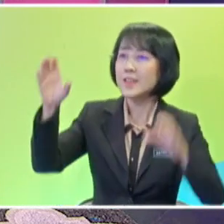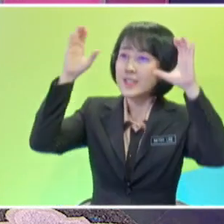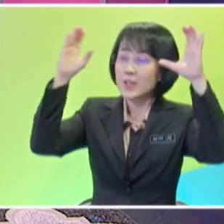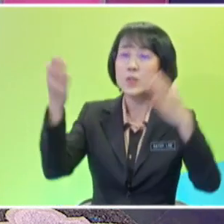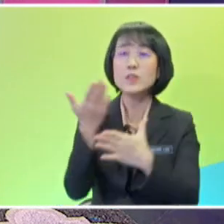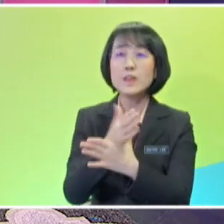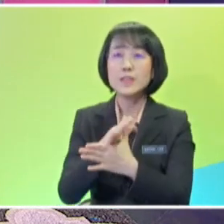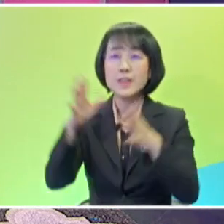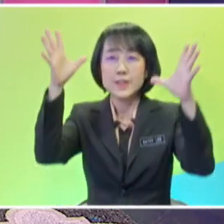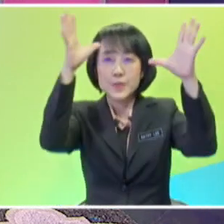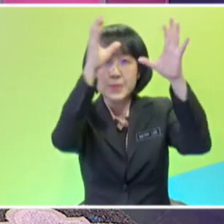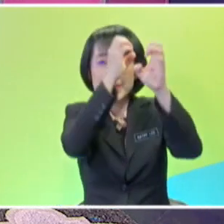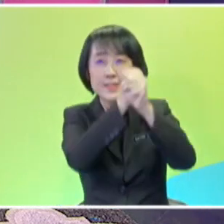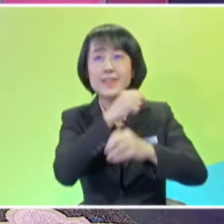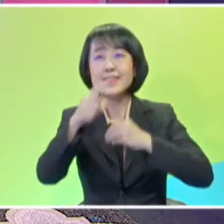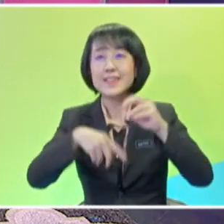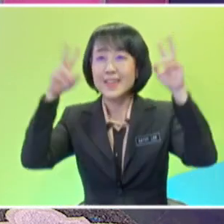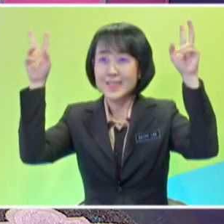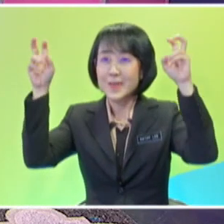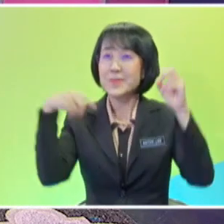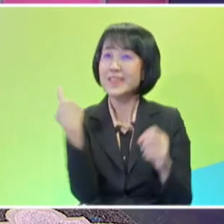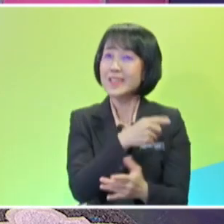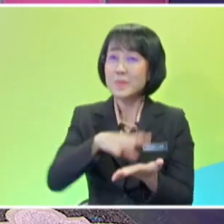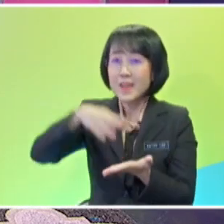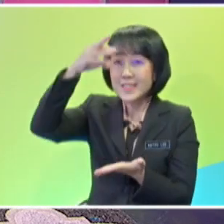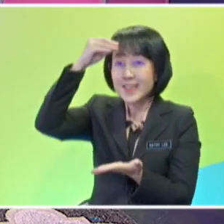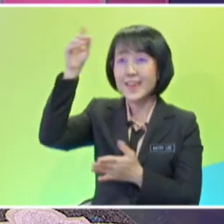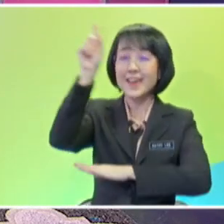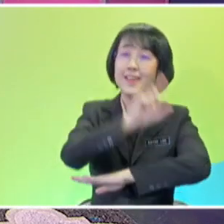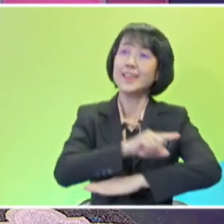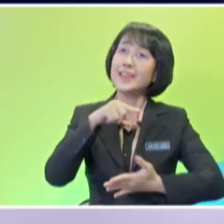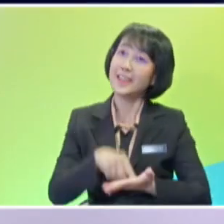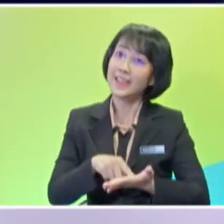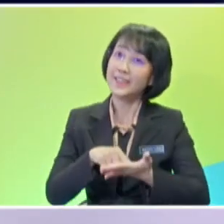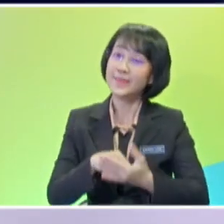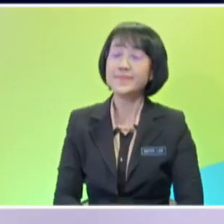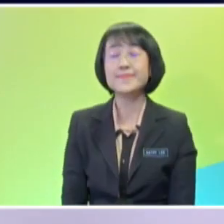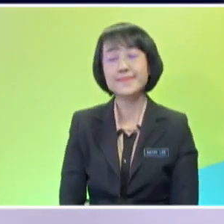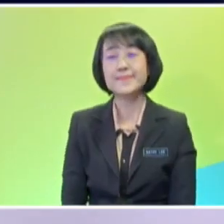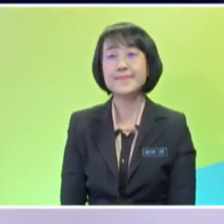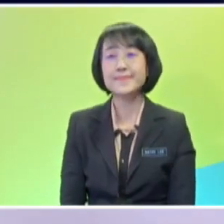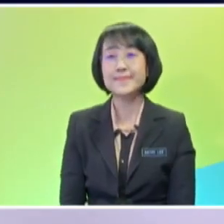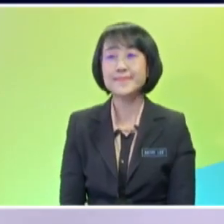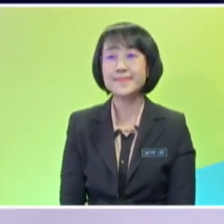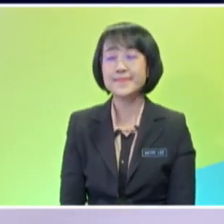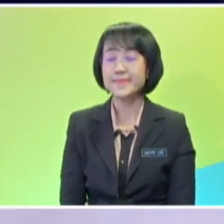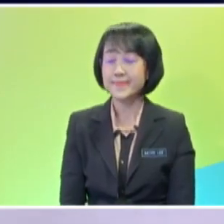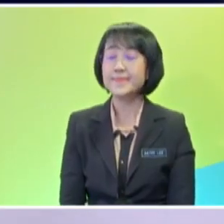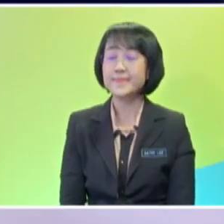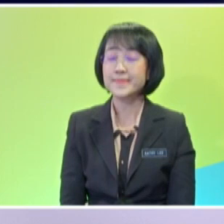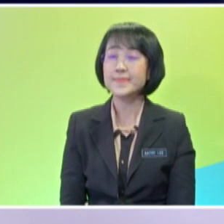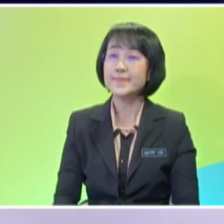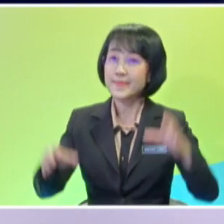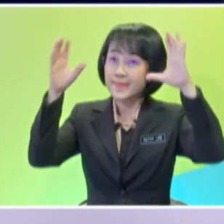mengenai topik yang telah kita pelajari Jadi apa yang cewek gua aja hari ini dan murid-murid di rumah